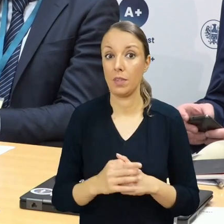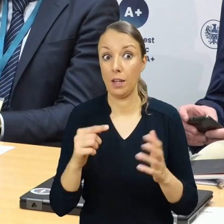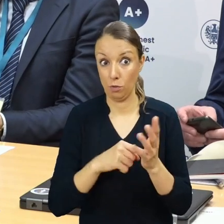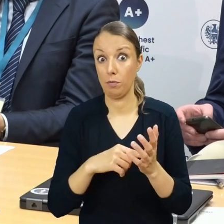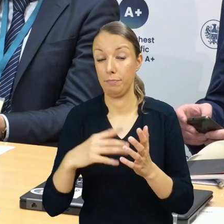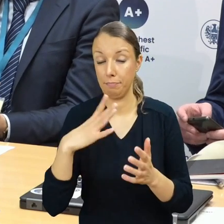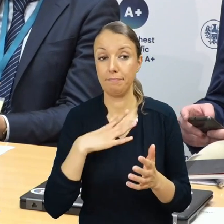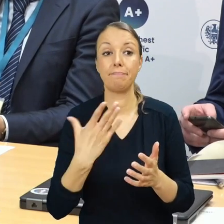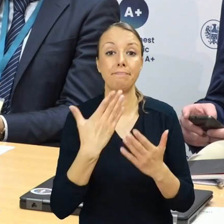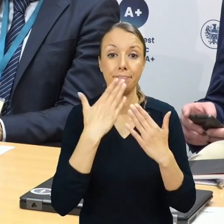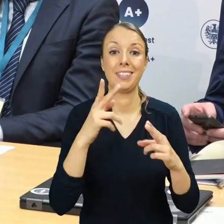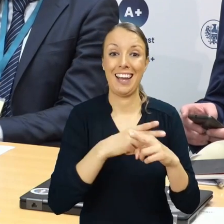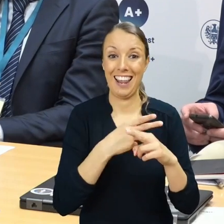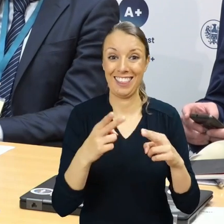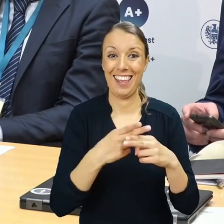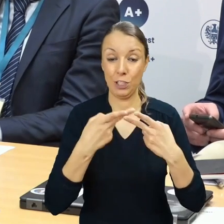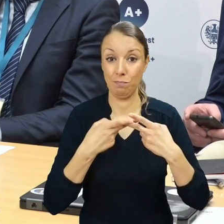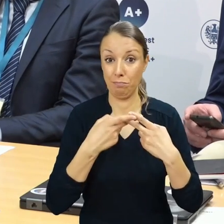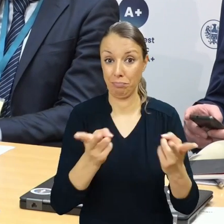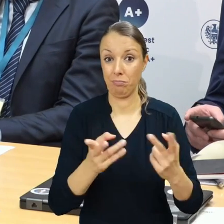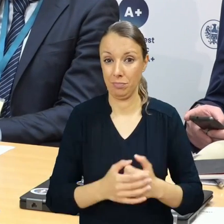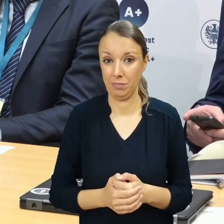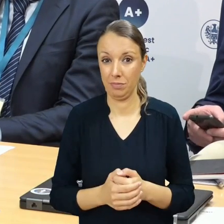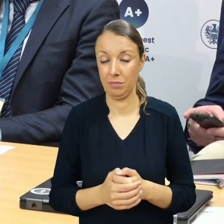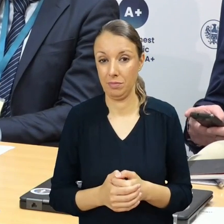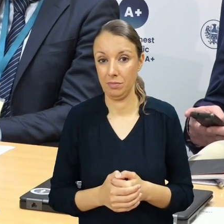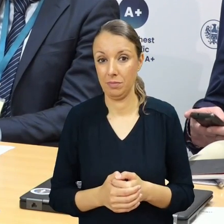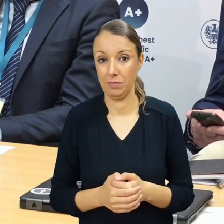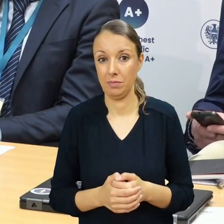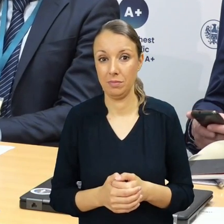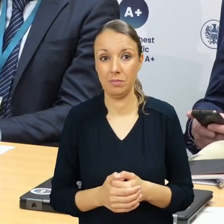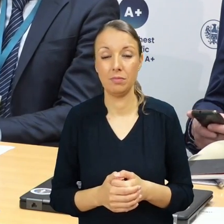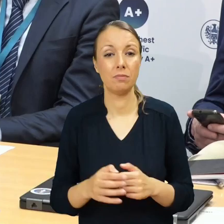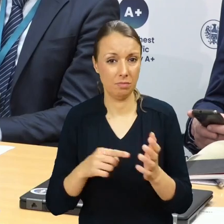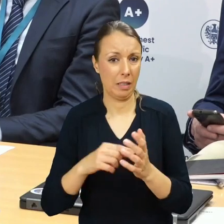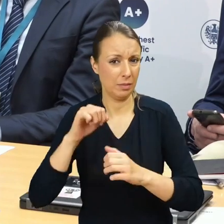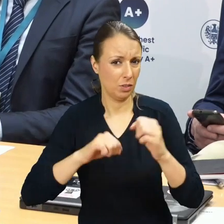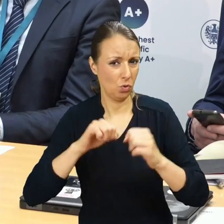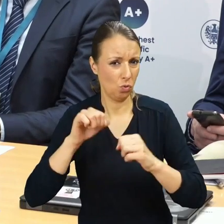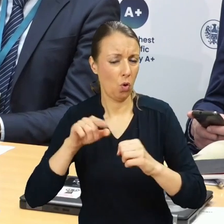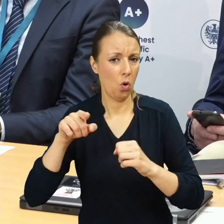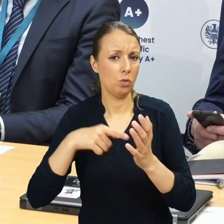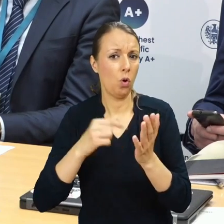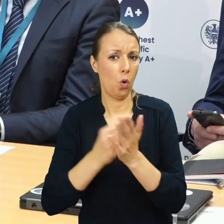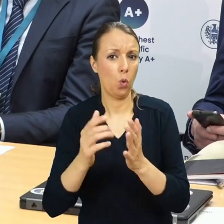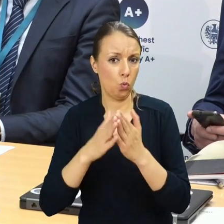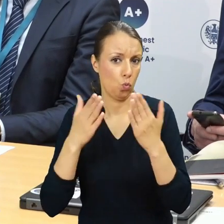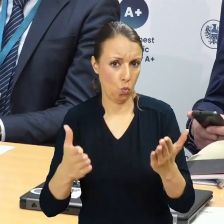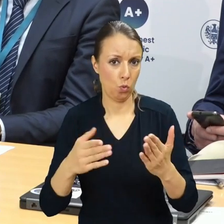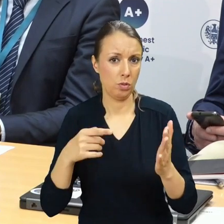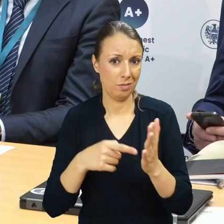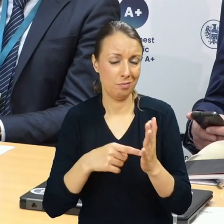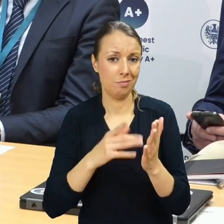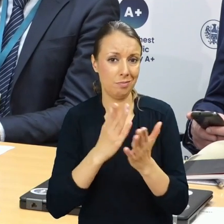i księgi wejść i wyjść w siedzibie Trybunału Konstytucyjnego. No ona wymaga nakreślenia pewnego